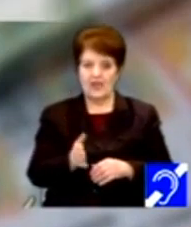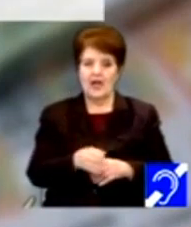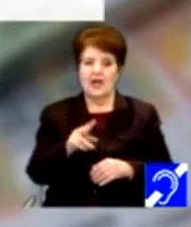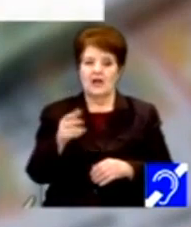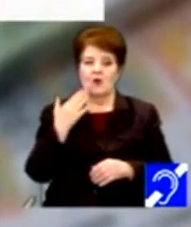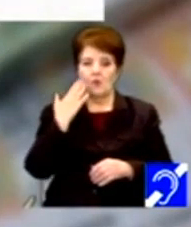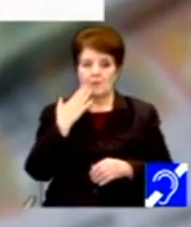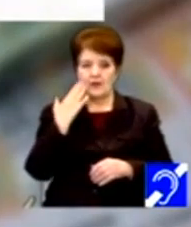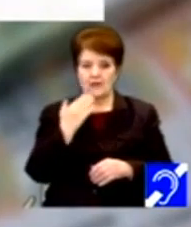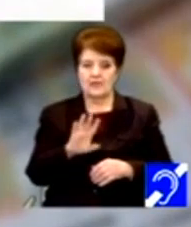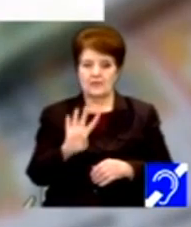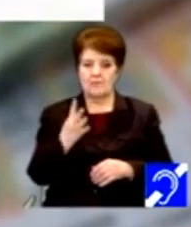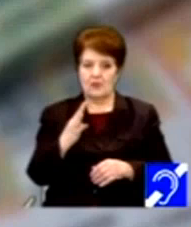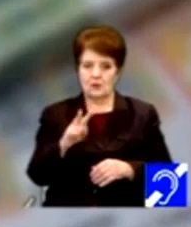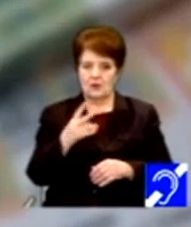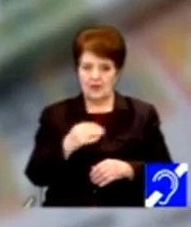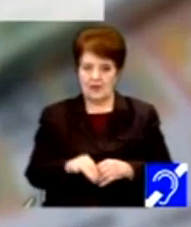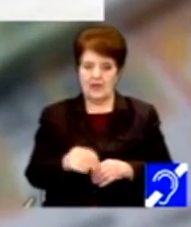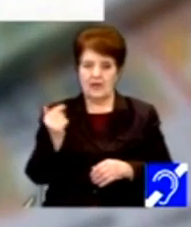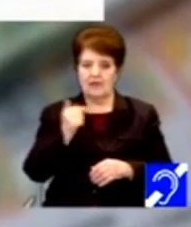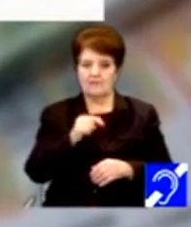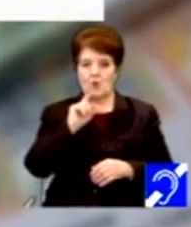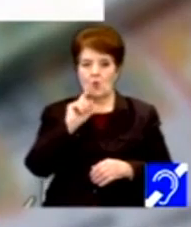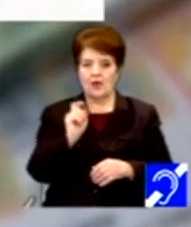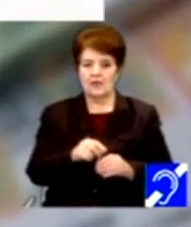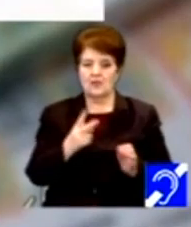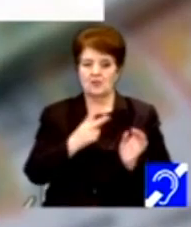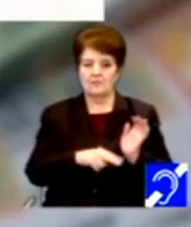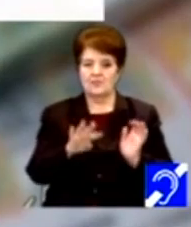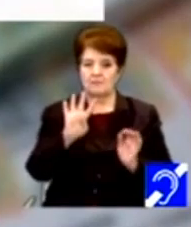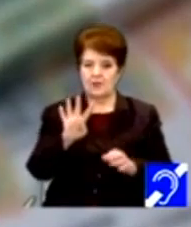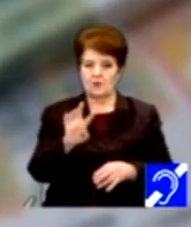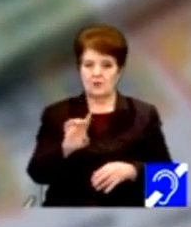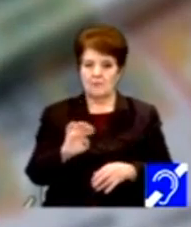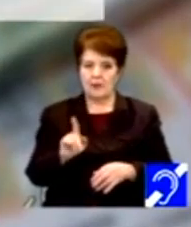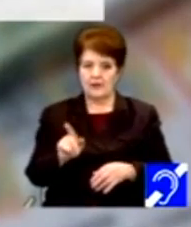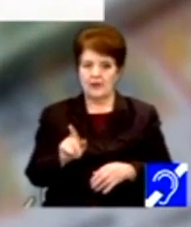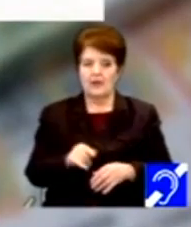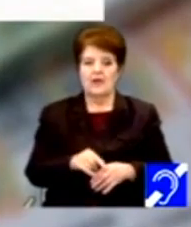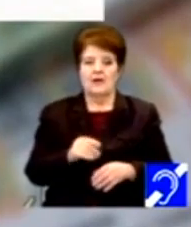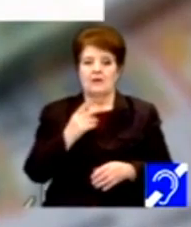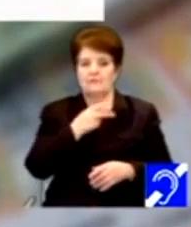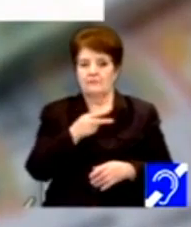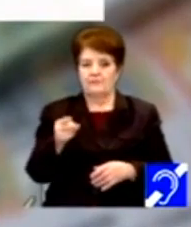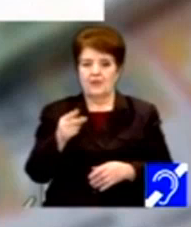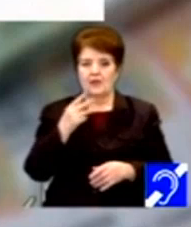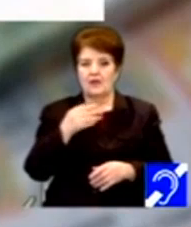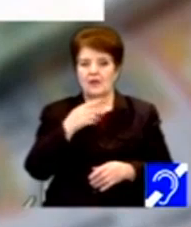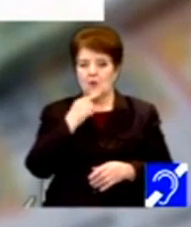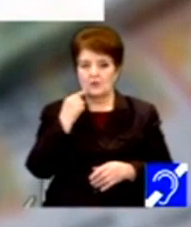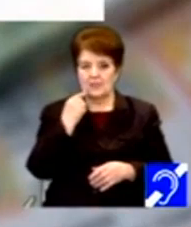19,15 lei, iar leul românesc va valora 4 lei. Hrivna ucraineană rămâne la 74 de bani. Își păstrează cotația și rubla